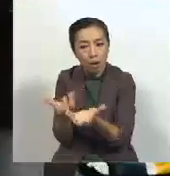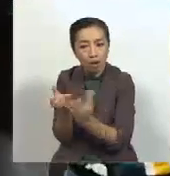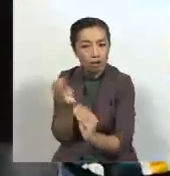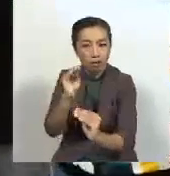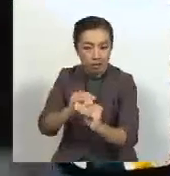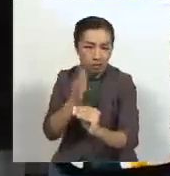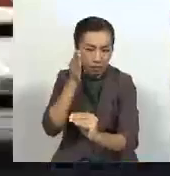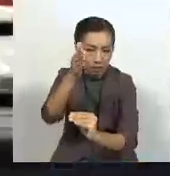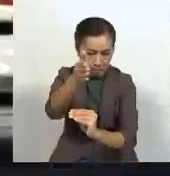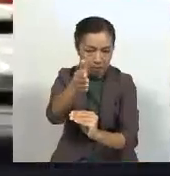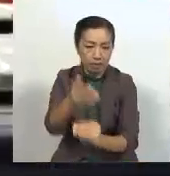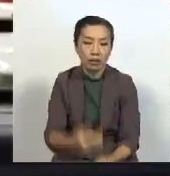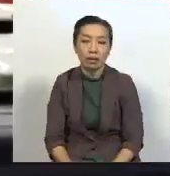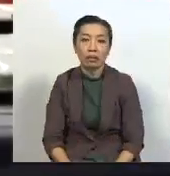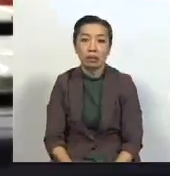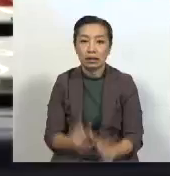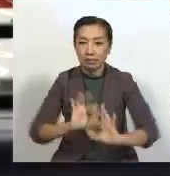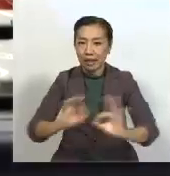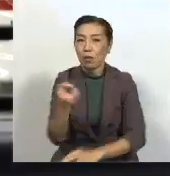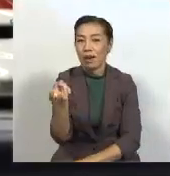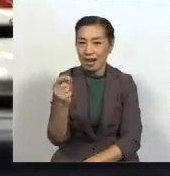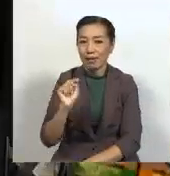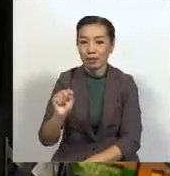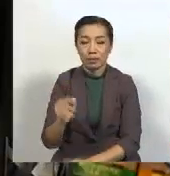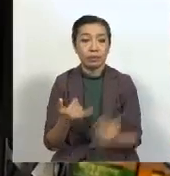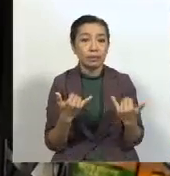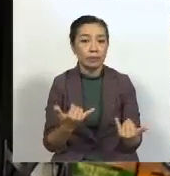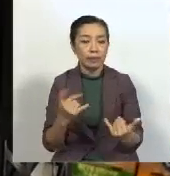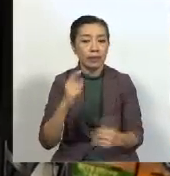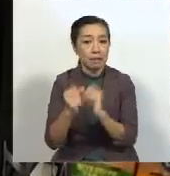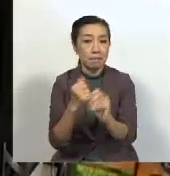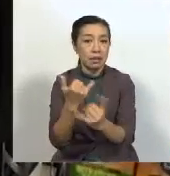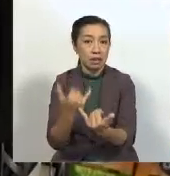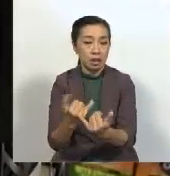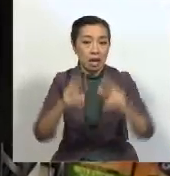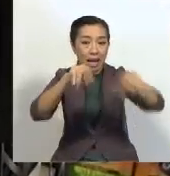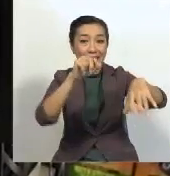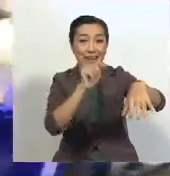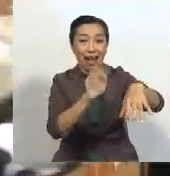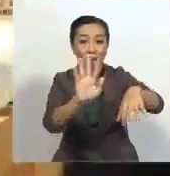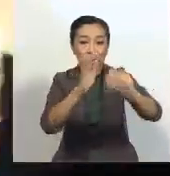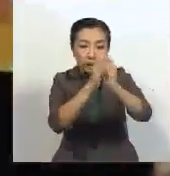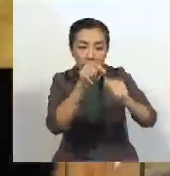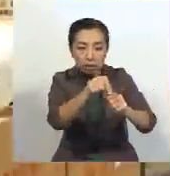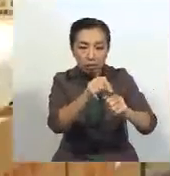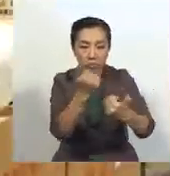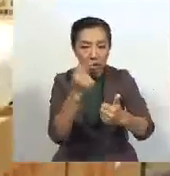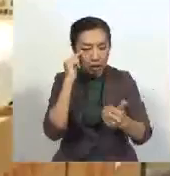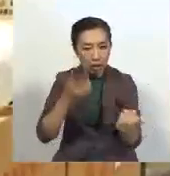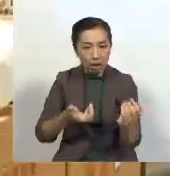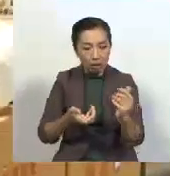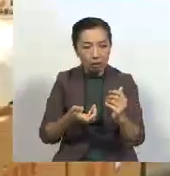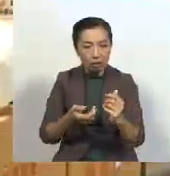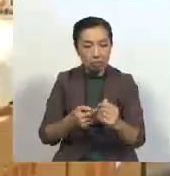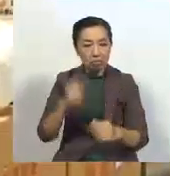าชนิดอื่นๆด้วยนะคะโดยเฉพาะข้าวปัจจุบันนี้ค่ะในปีนี้เนี่ยเหอหมาเฟสได้เข้ามานำเข้